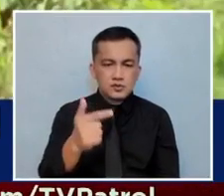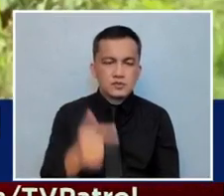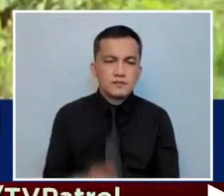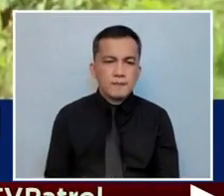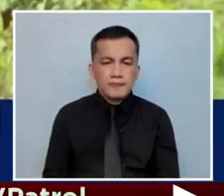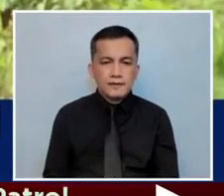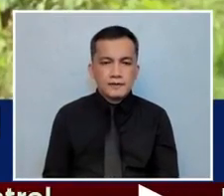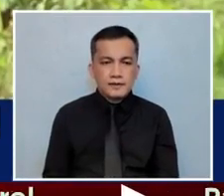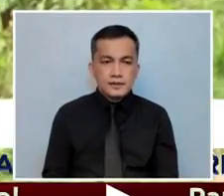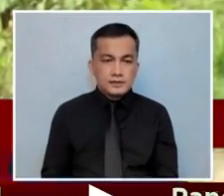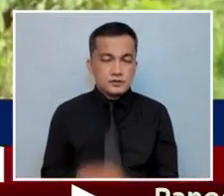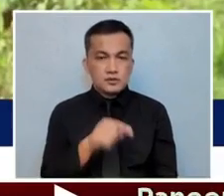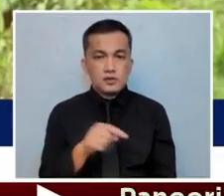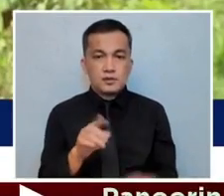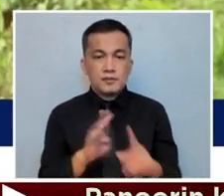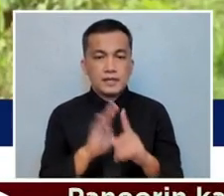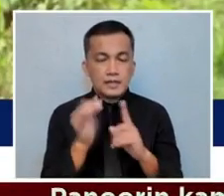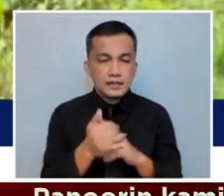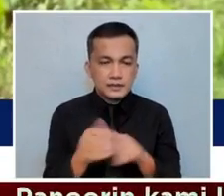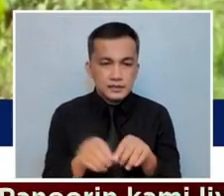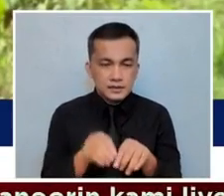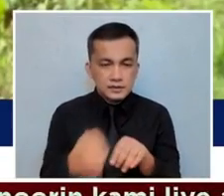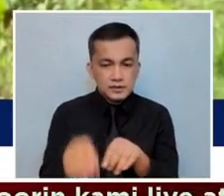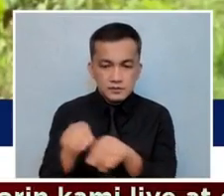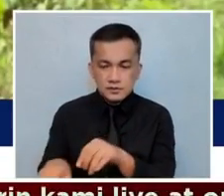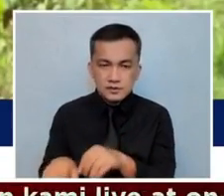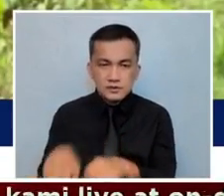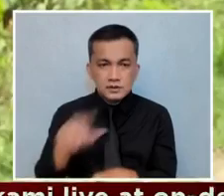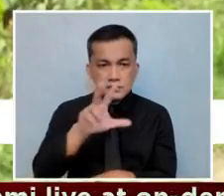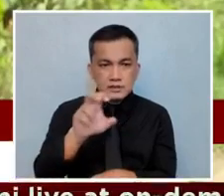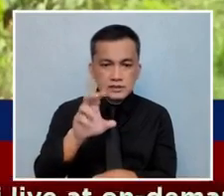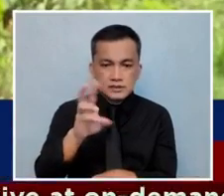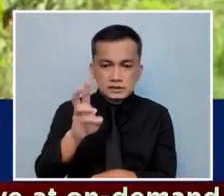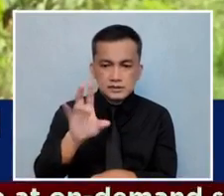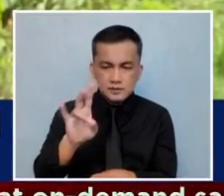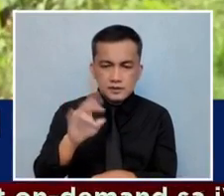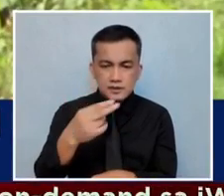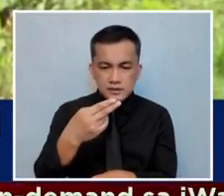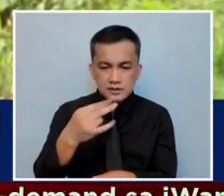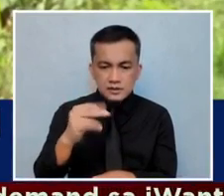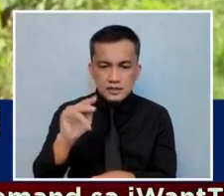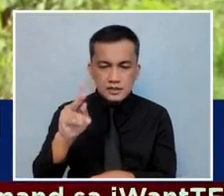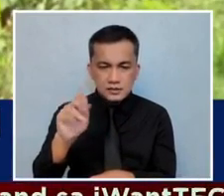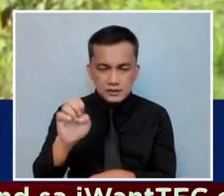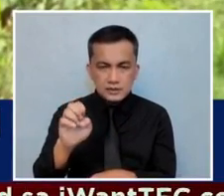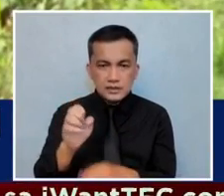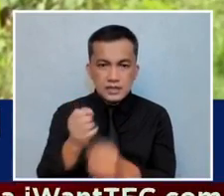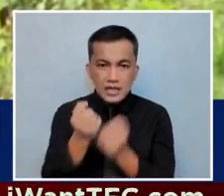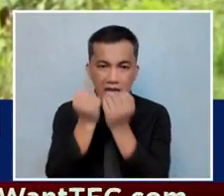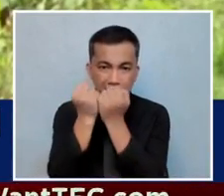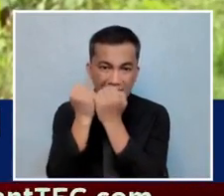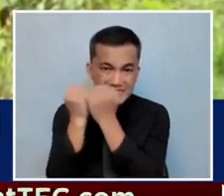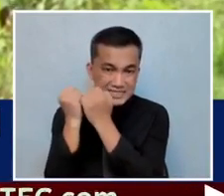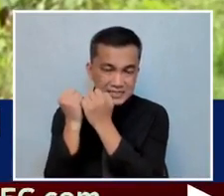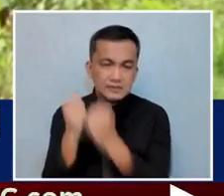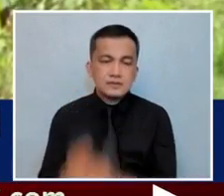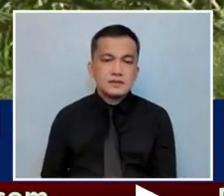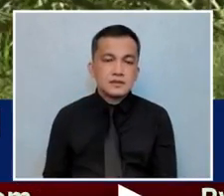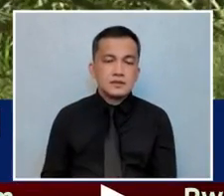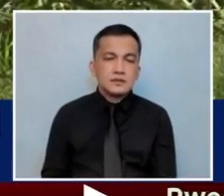ito, ang tinamnan ay 367 hectares na mais.